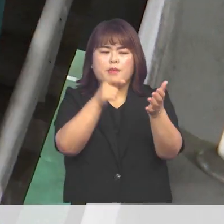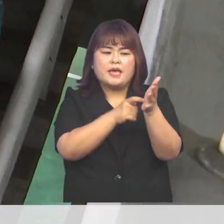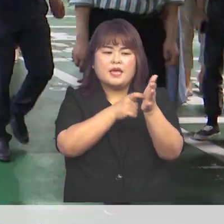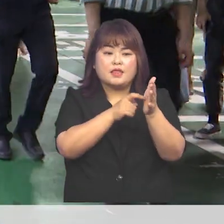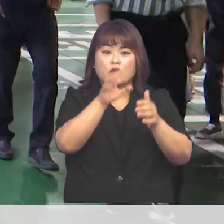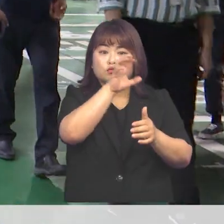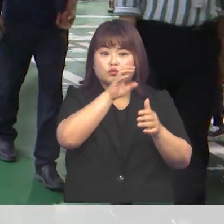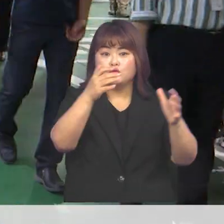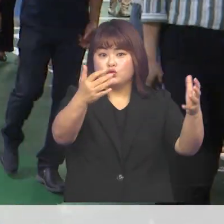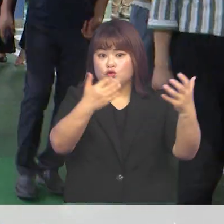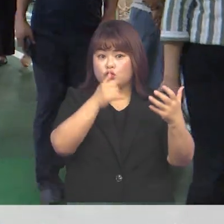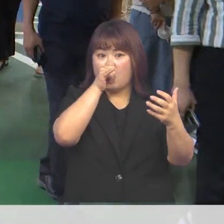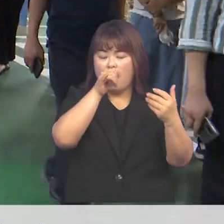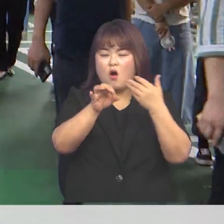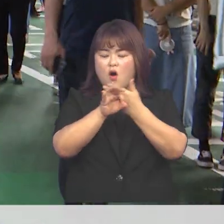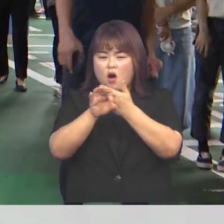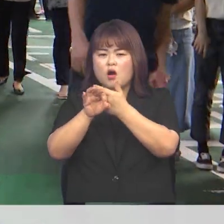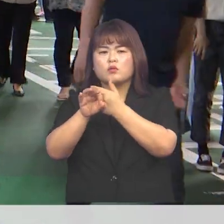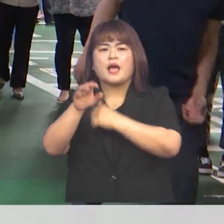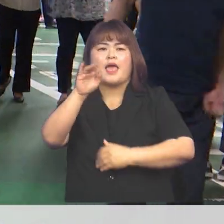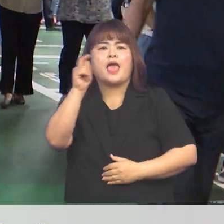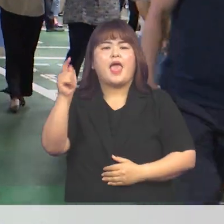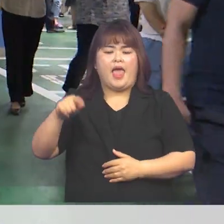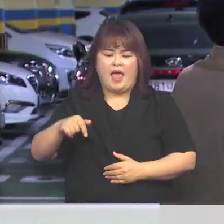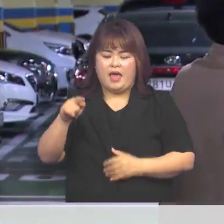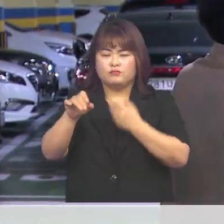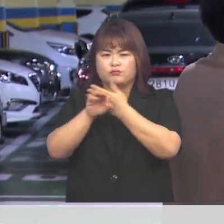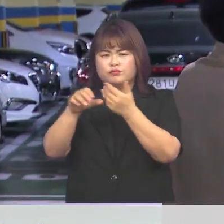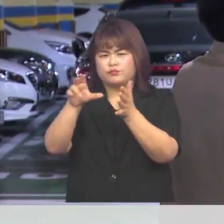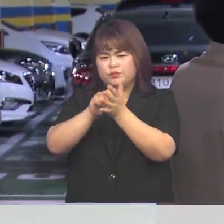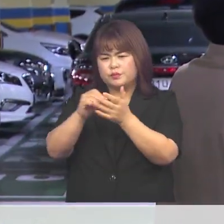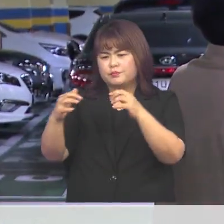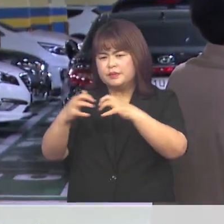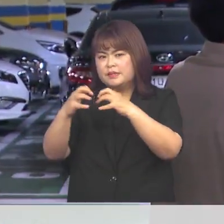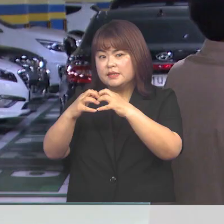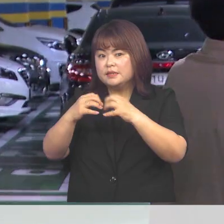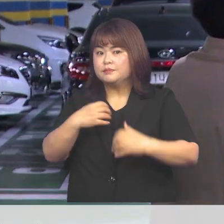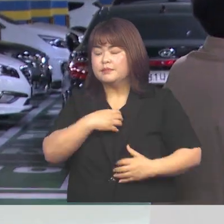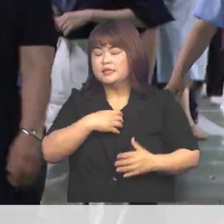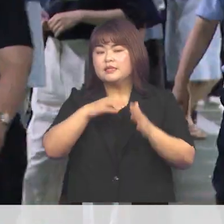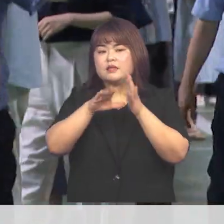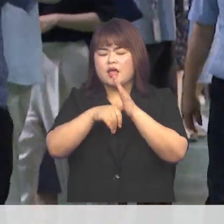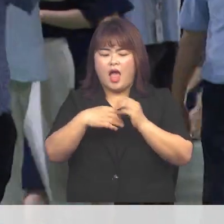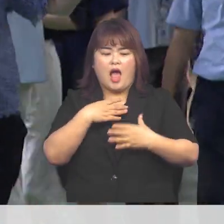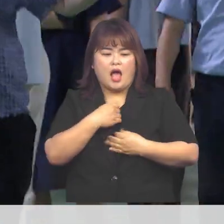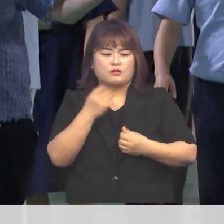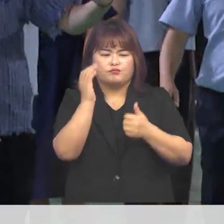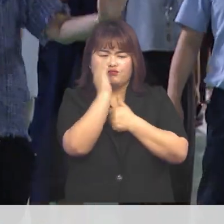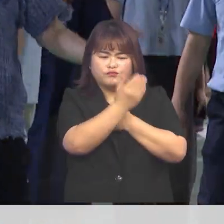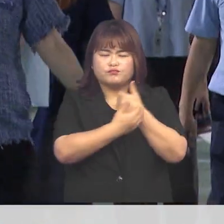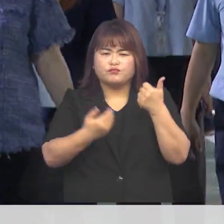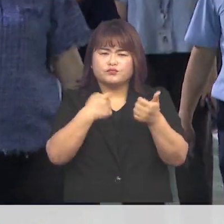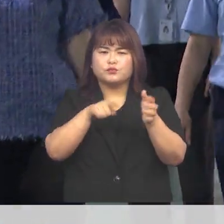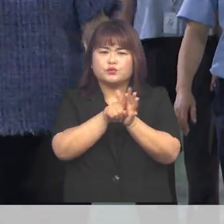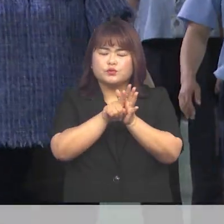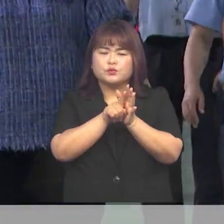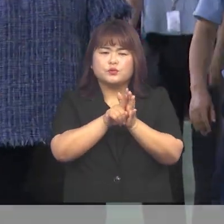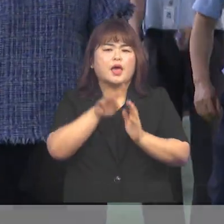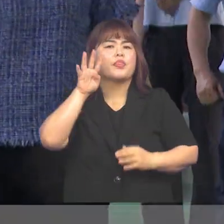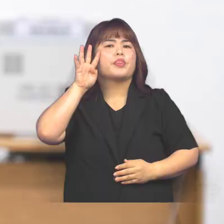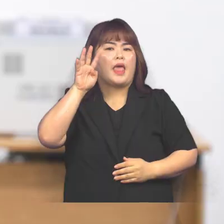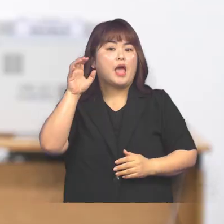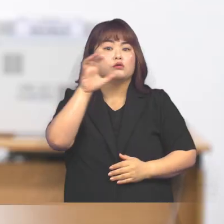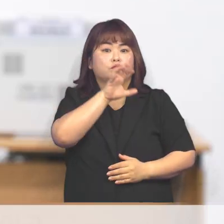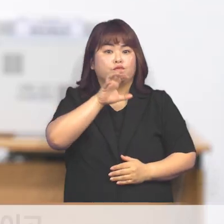시작으로 핵위협과 전쟁 등 비상상황에서 시민의 생명과 안전을 지키기 위한 훈련이 나흘간 이어졌습니다.